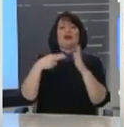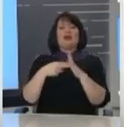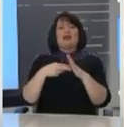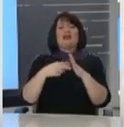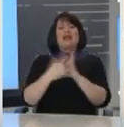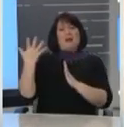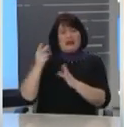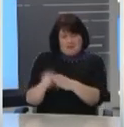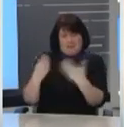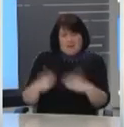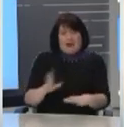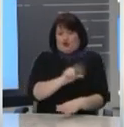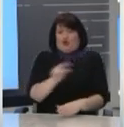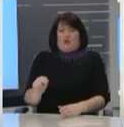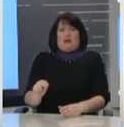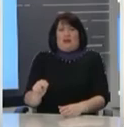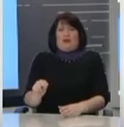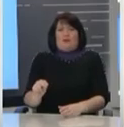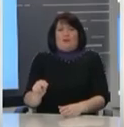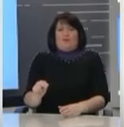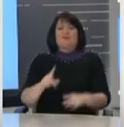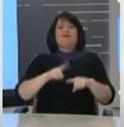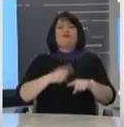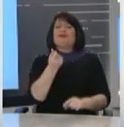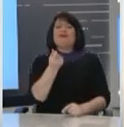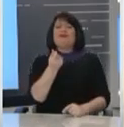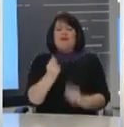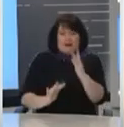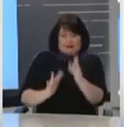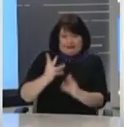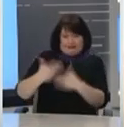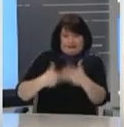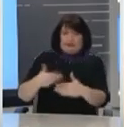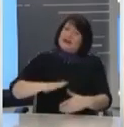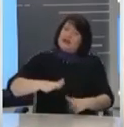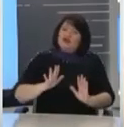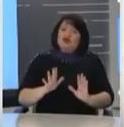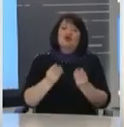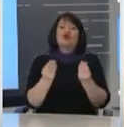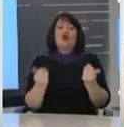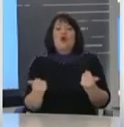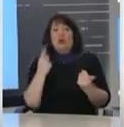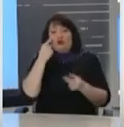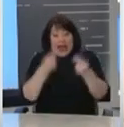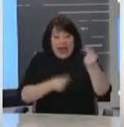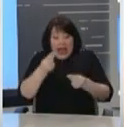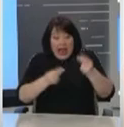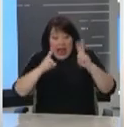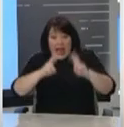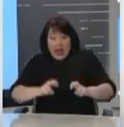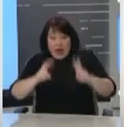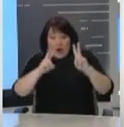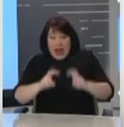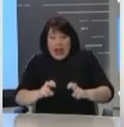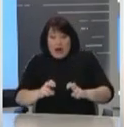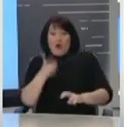του 2015. Άνθηση της ελληνικής οικονομίας μπορεί να γίνει μόνο με λογιστικό έλεγχο και με